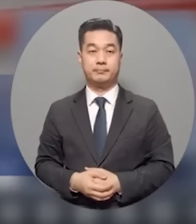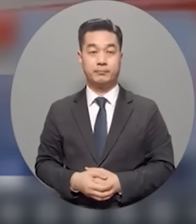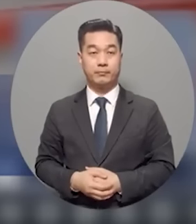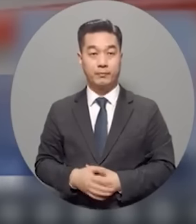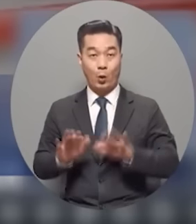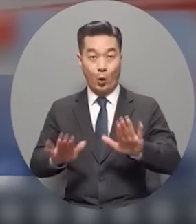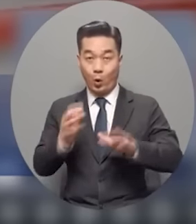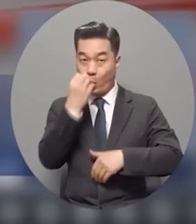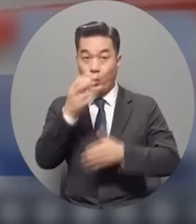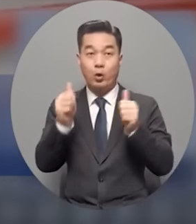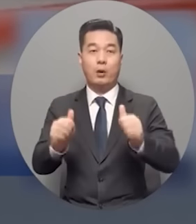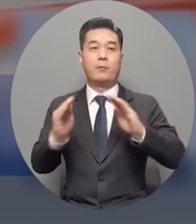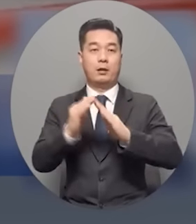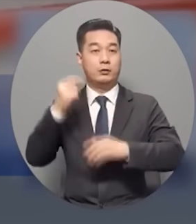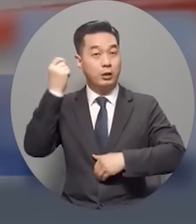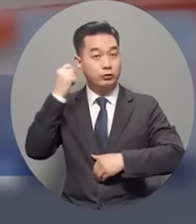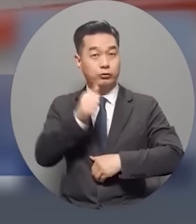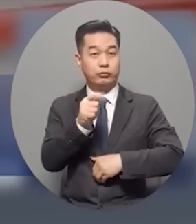밝습니다